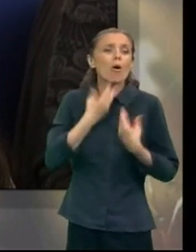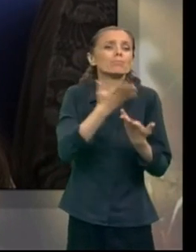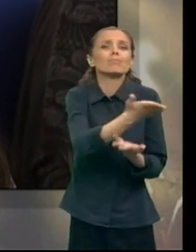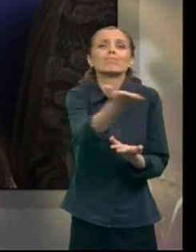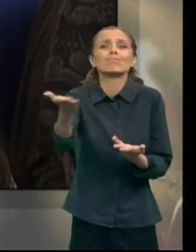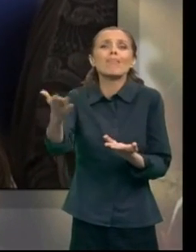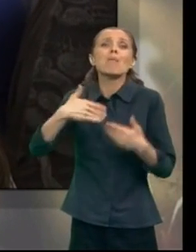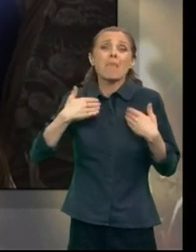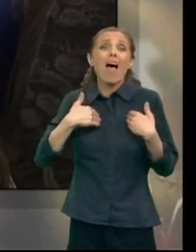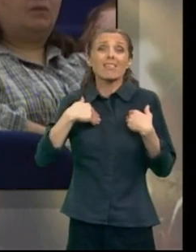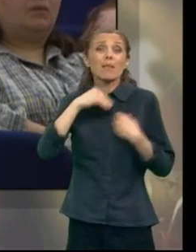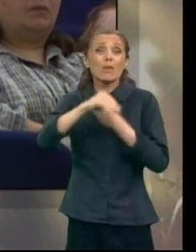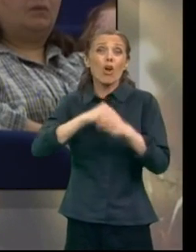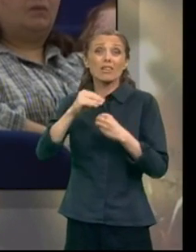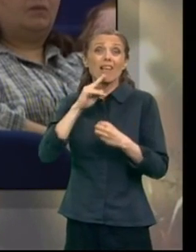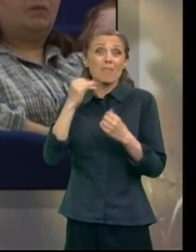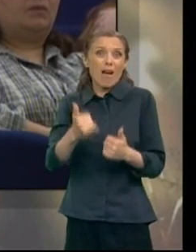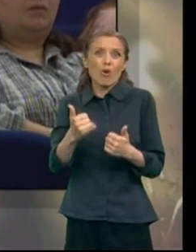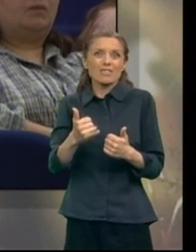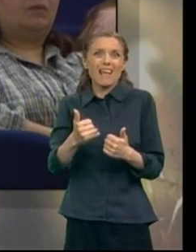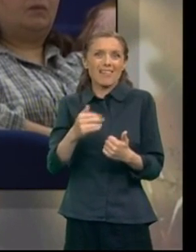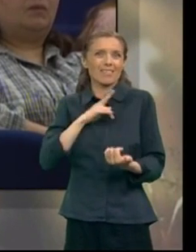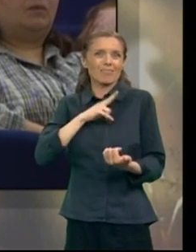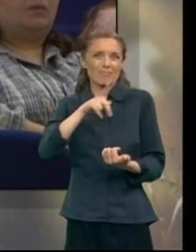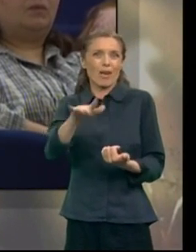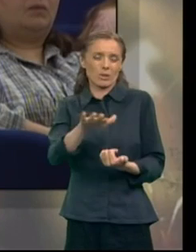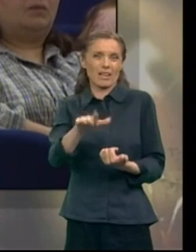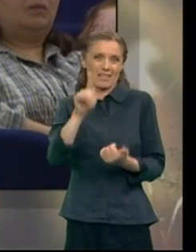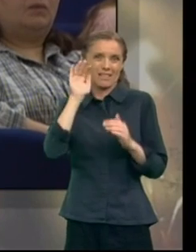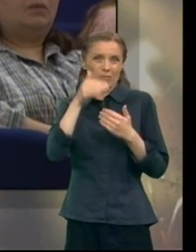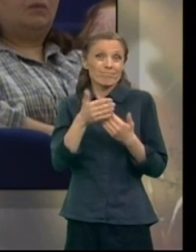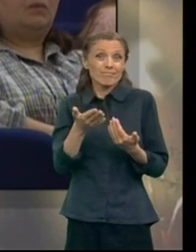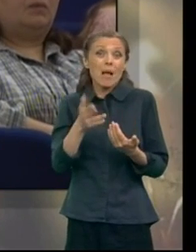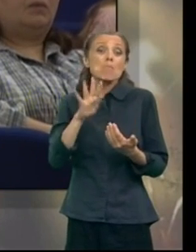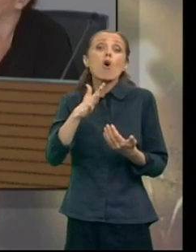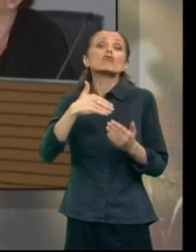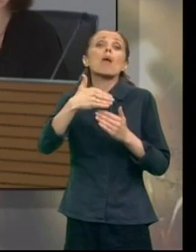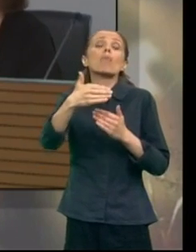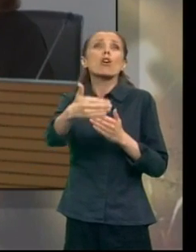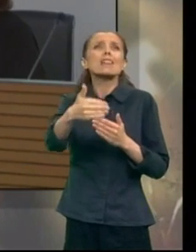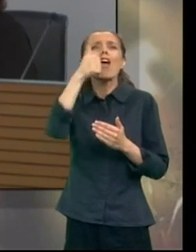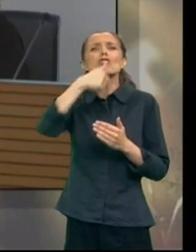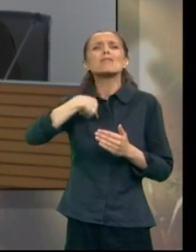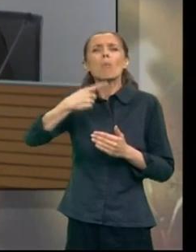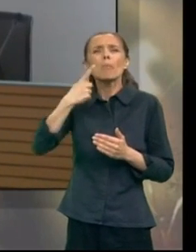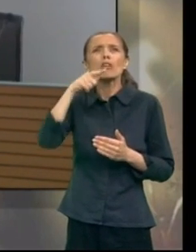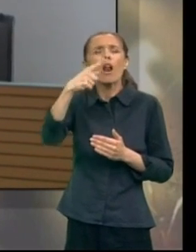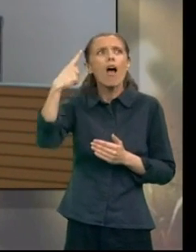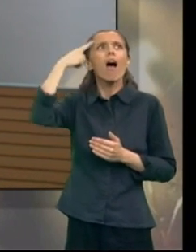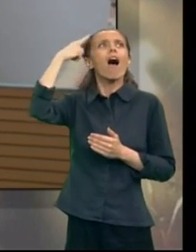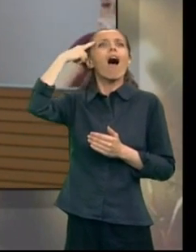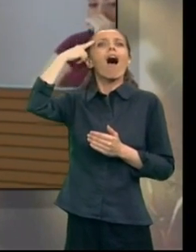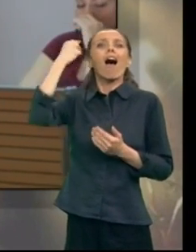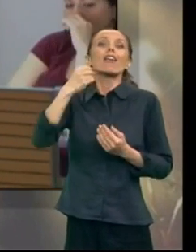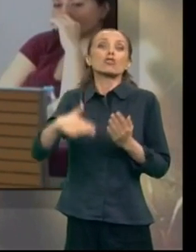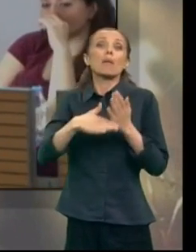mladim roditeljima koji dolaze trebalo bi da znači u nekim momentima kasnije setit će se nekog našeg iskustva, kao